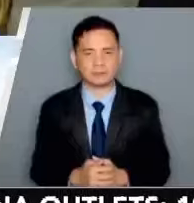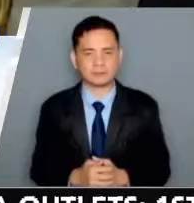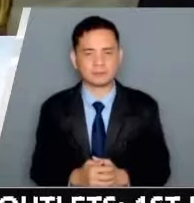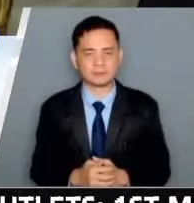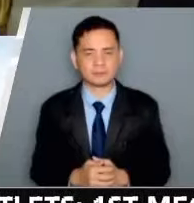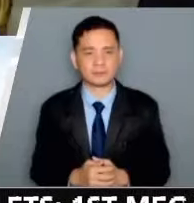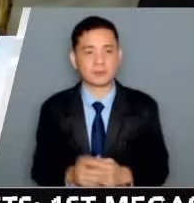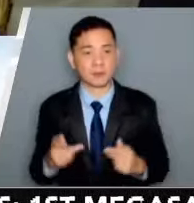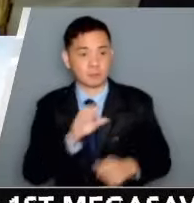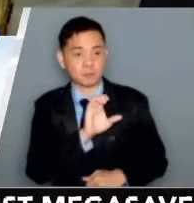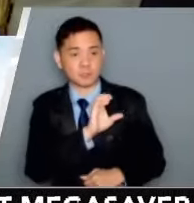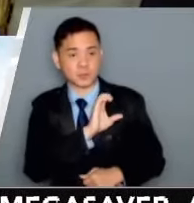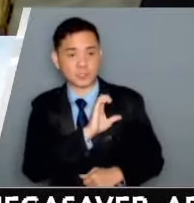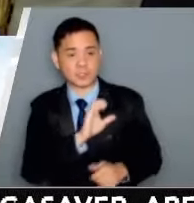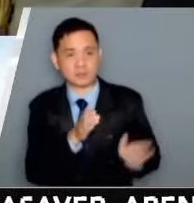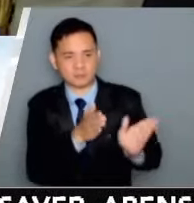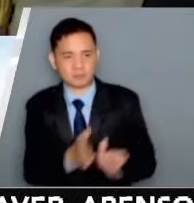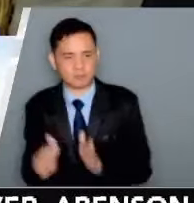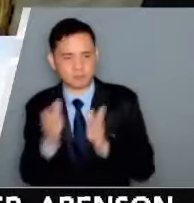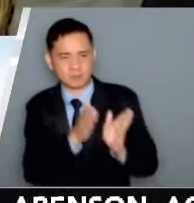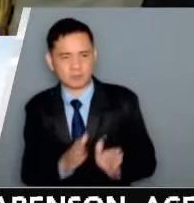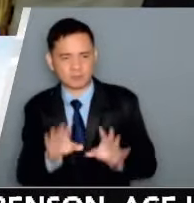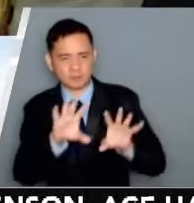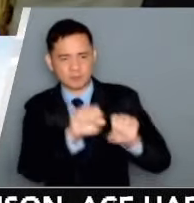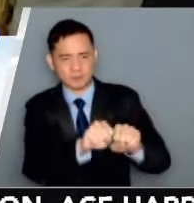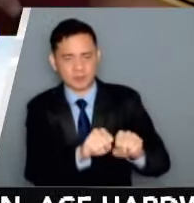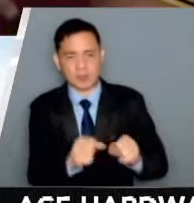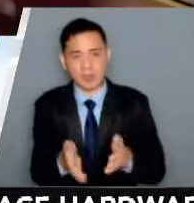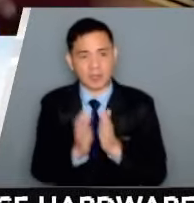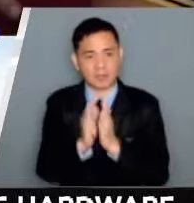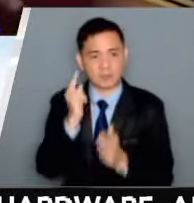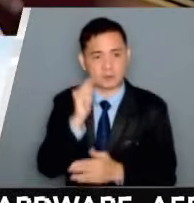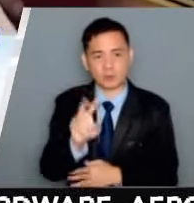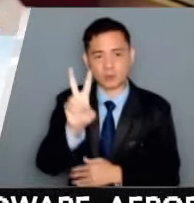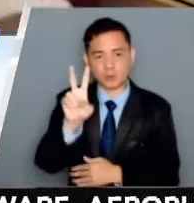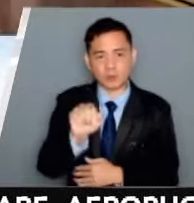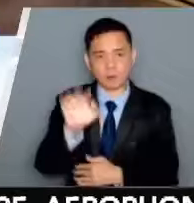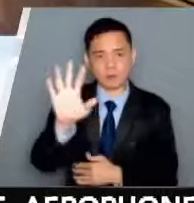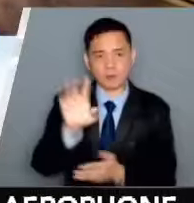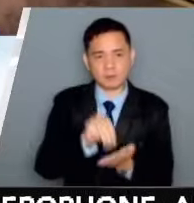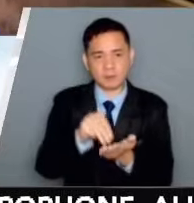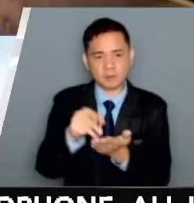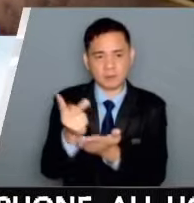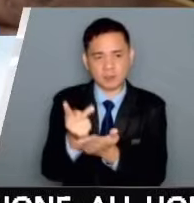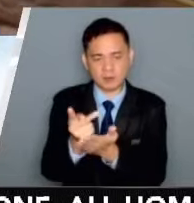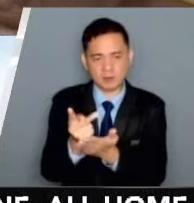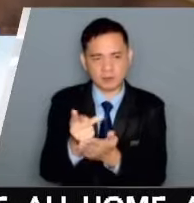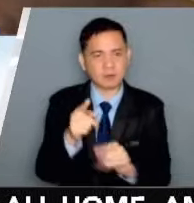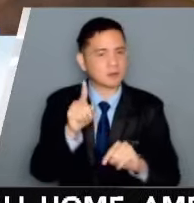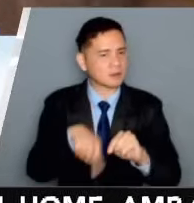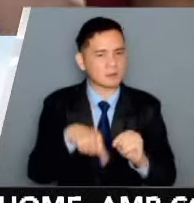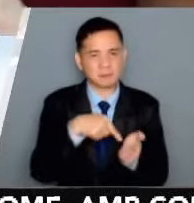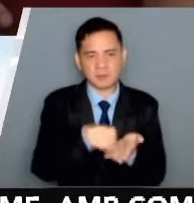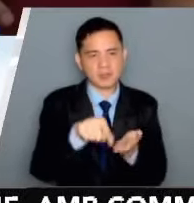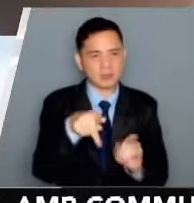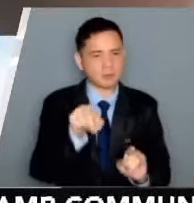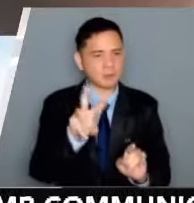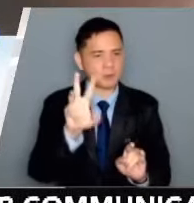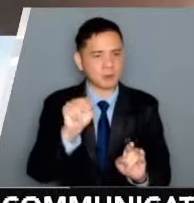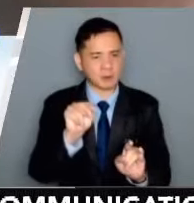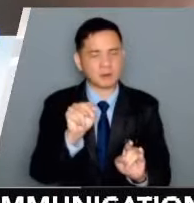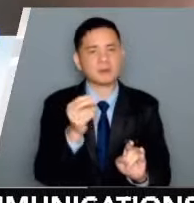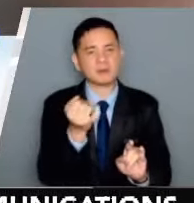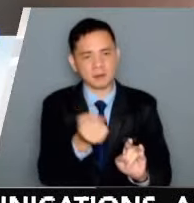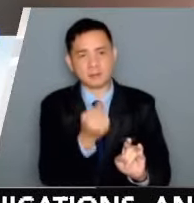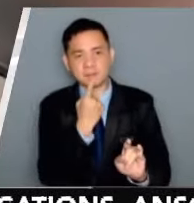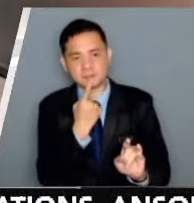hinihingan nila ng 2.5 million hindi na raw kasi nila mababayaran ng sanla kaya inalok sa biktima na bilhin na lang ang property ah